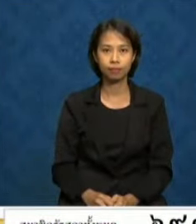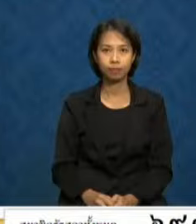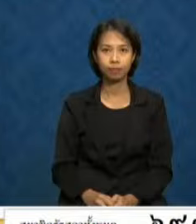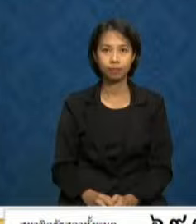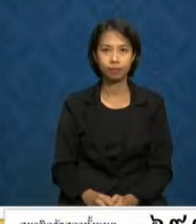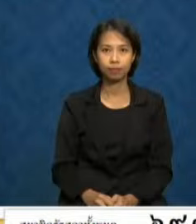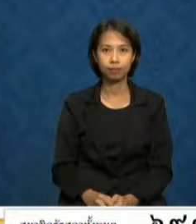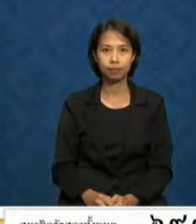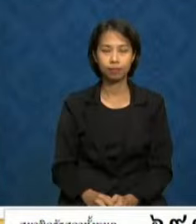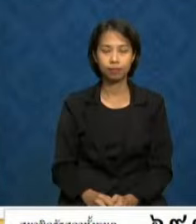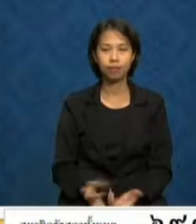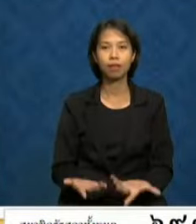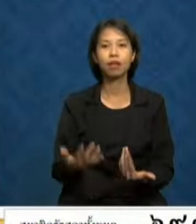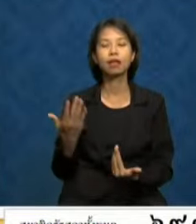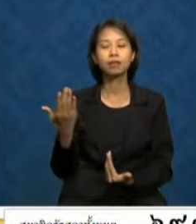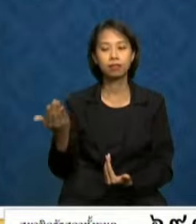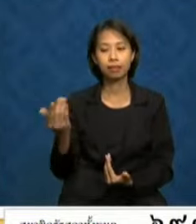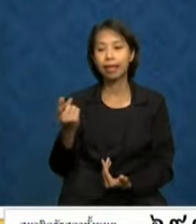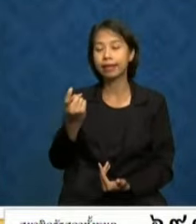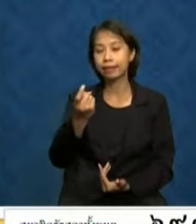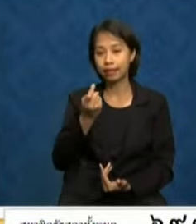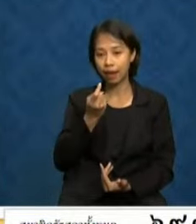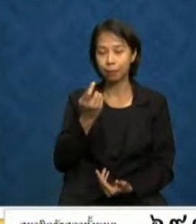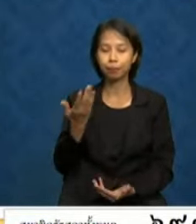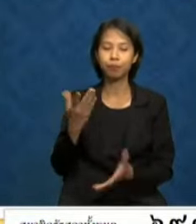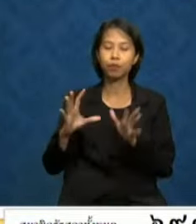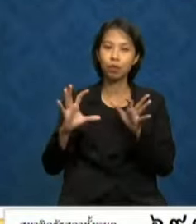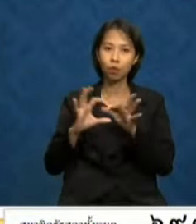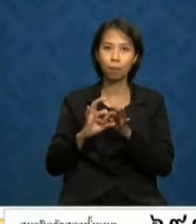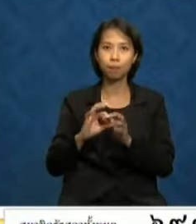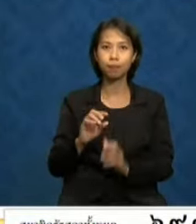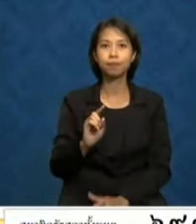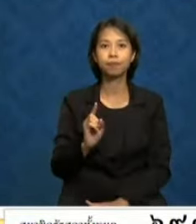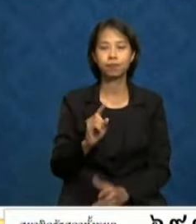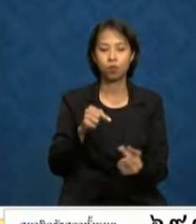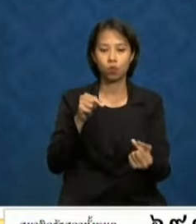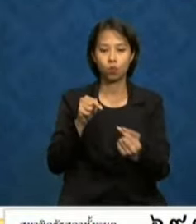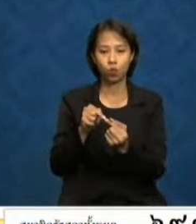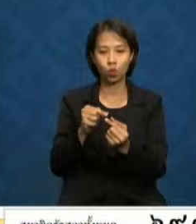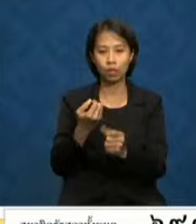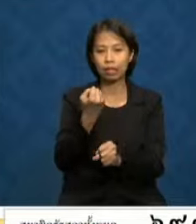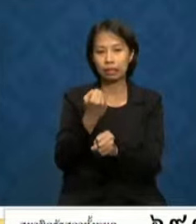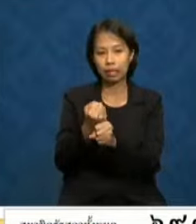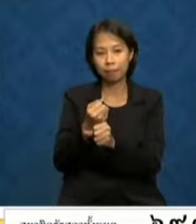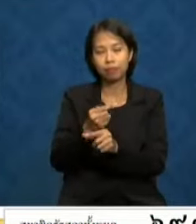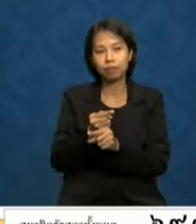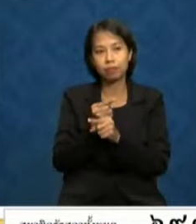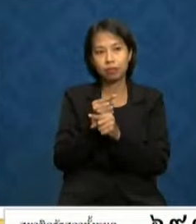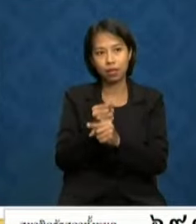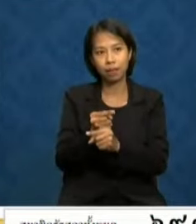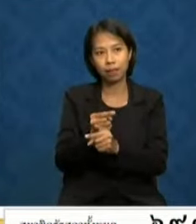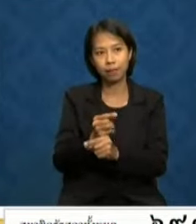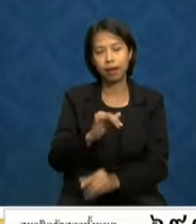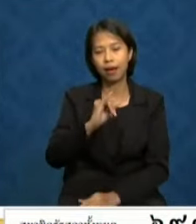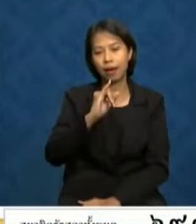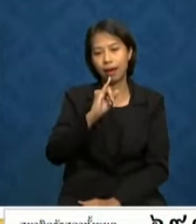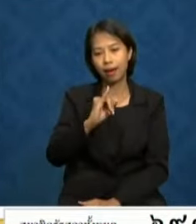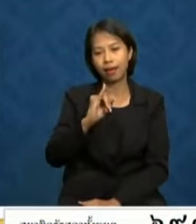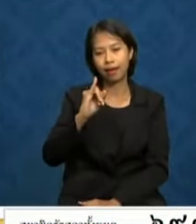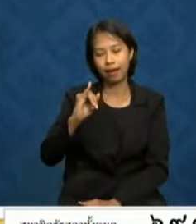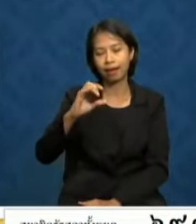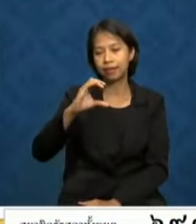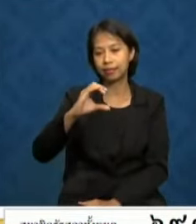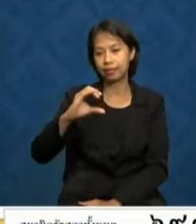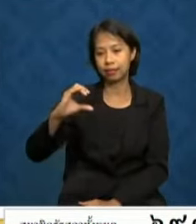การคำถามของท่านอังคณานะคะเกี่ยวกับเรื่องของการปฏิบัติตามพันธกรณี